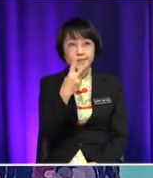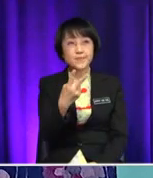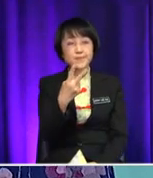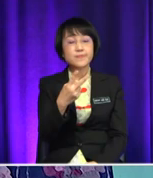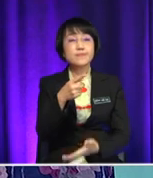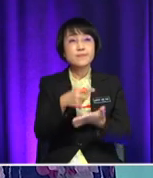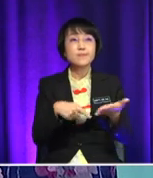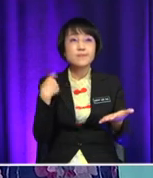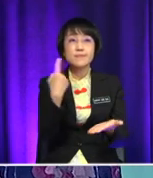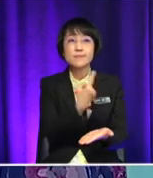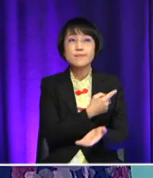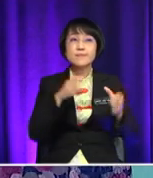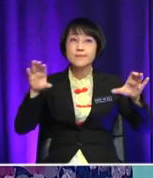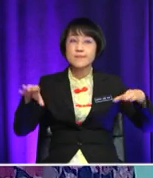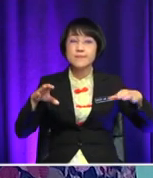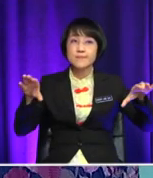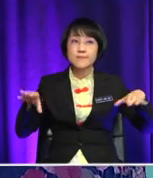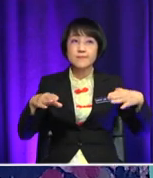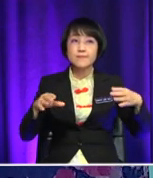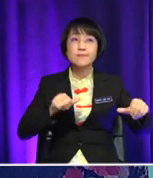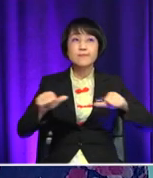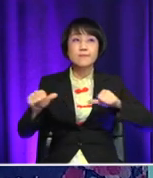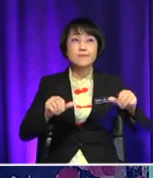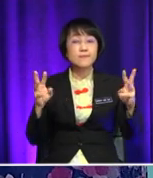laksanakan kita akan laksanakan